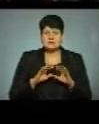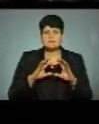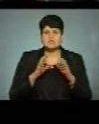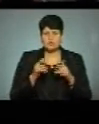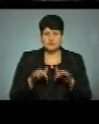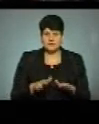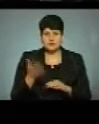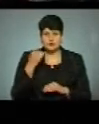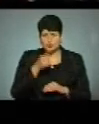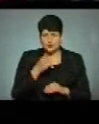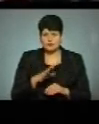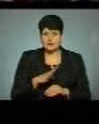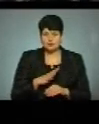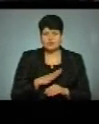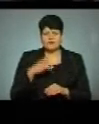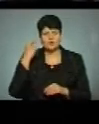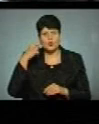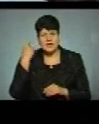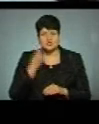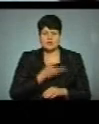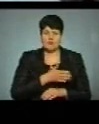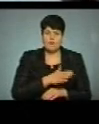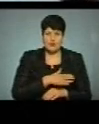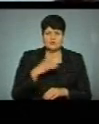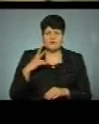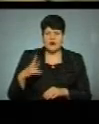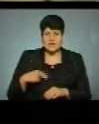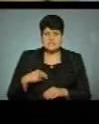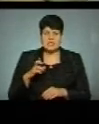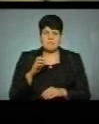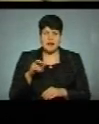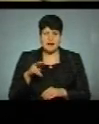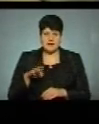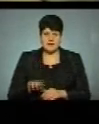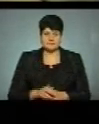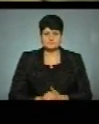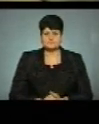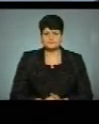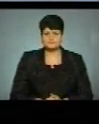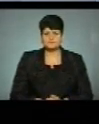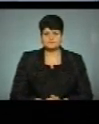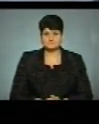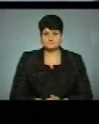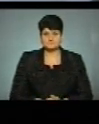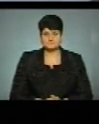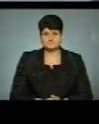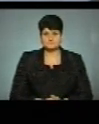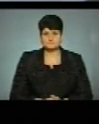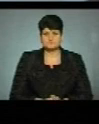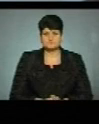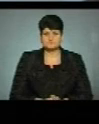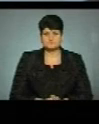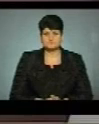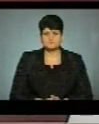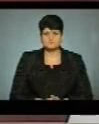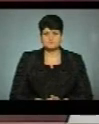акція, бо минулого року вона відбувалася і в Туреччині, і в Польщі, Франції і Бельгії. Анастасія Чичко, Марта Журавель. Новини на Суспільному.